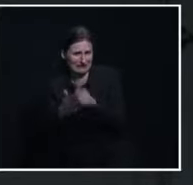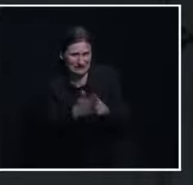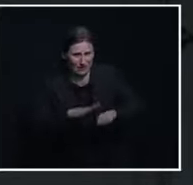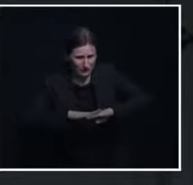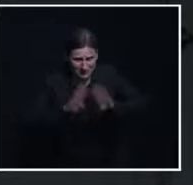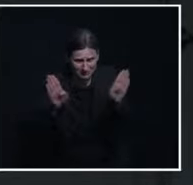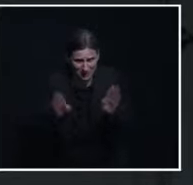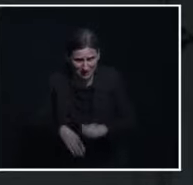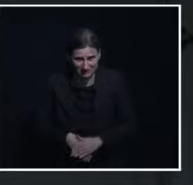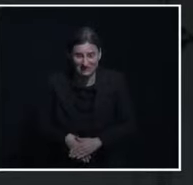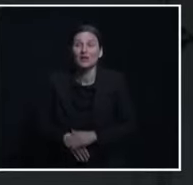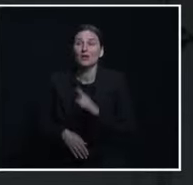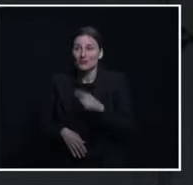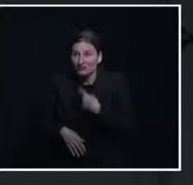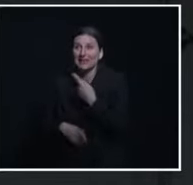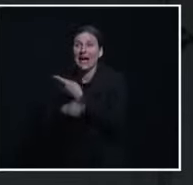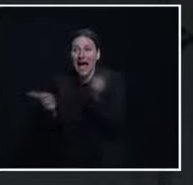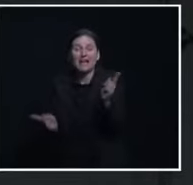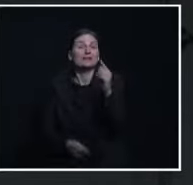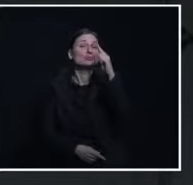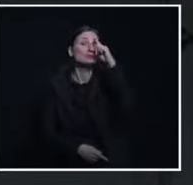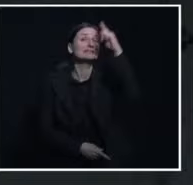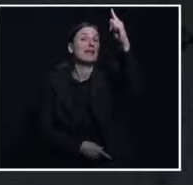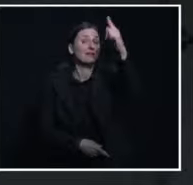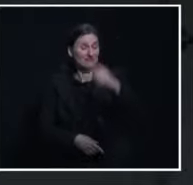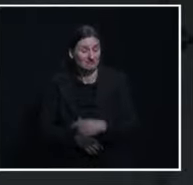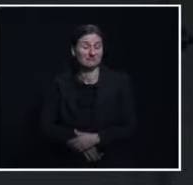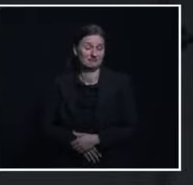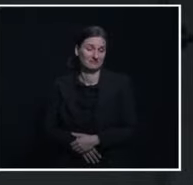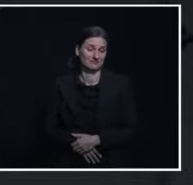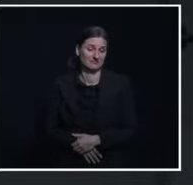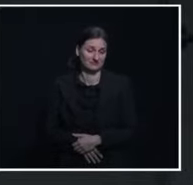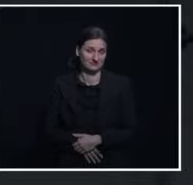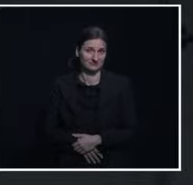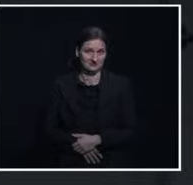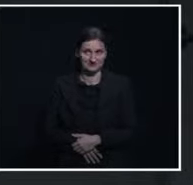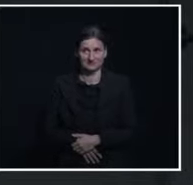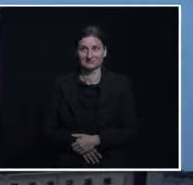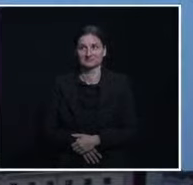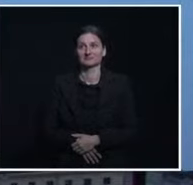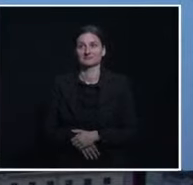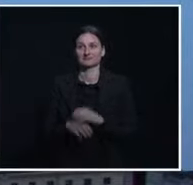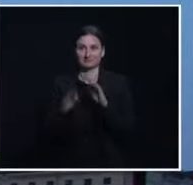würden. Daran sollten Sie alle denken.